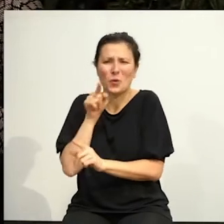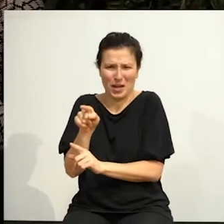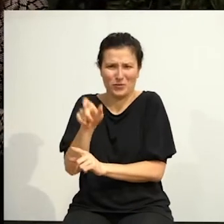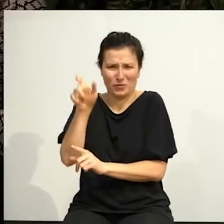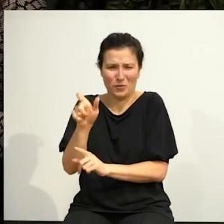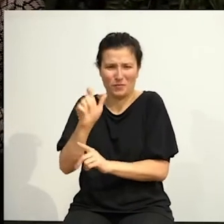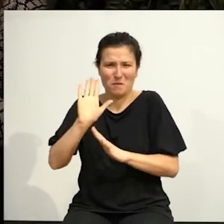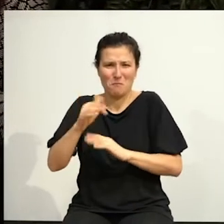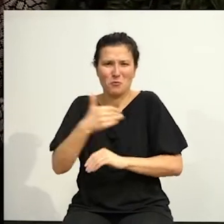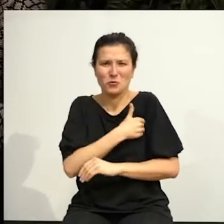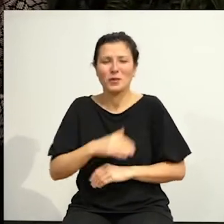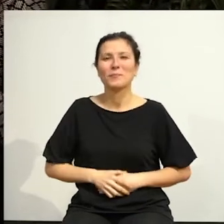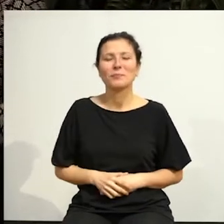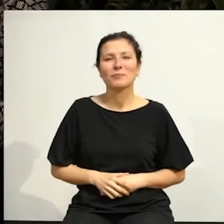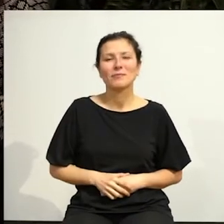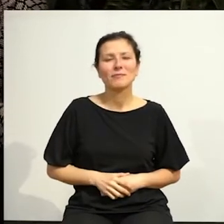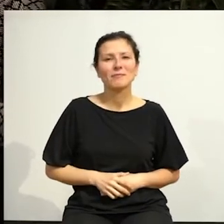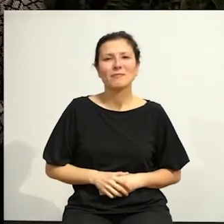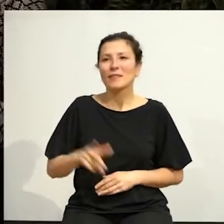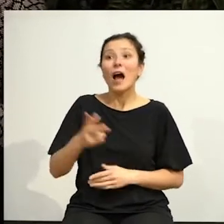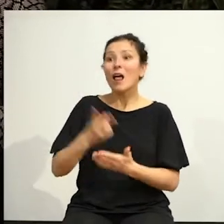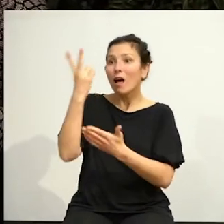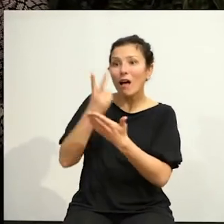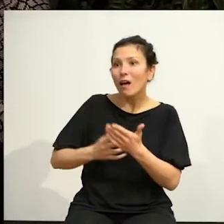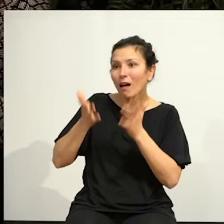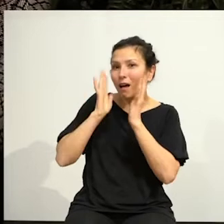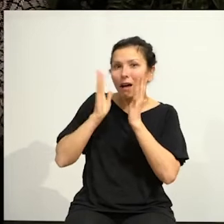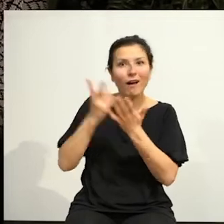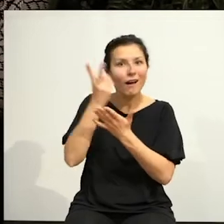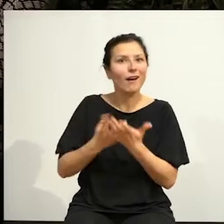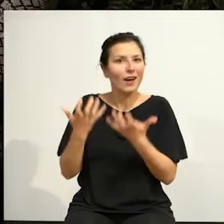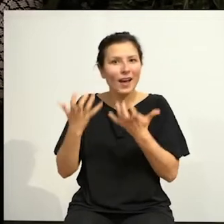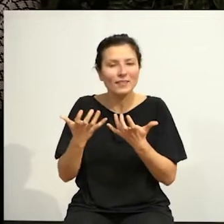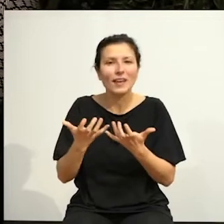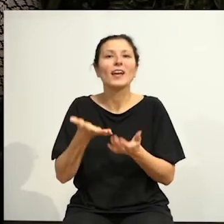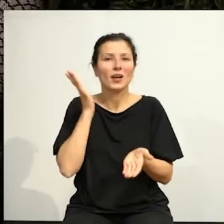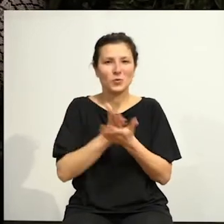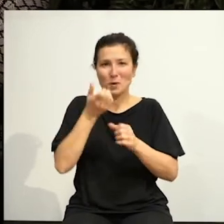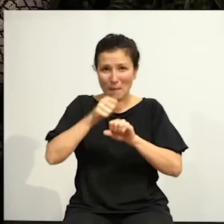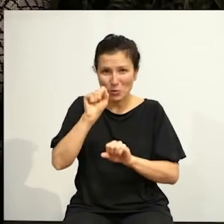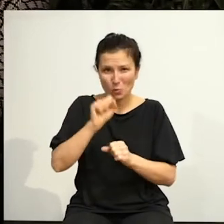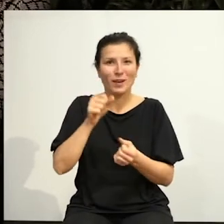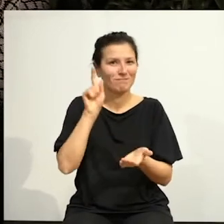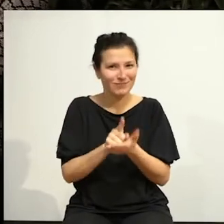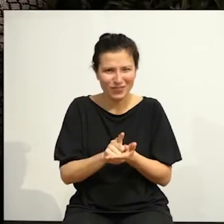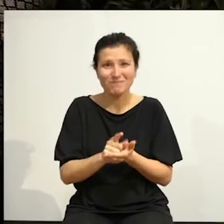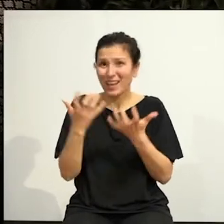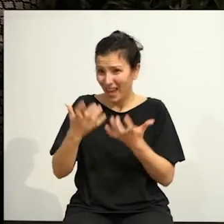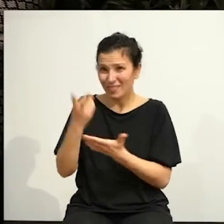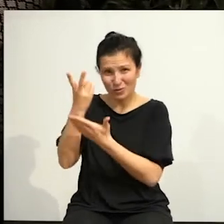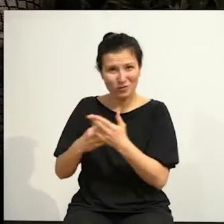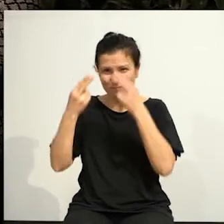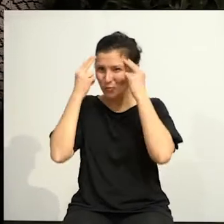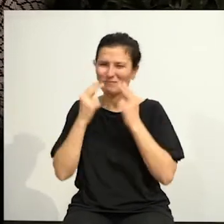Natomiast no nie jest to czytany z pasją autor, podejrzewam, po zdaniu matury. Sądzę, że właśnie szkoła i ten